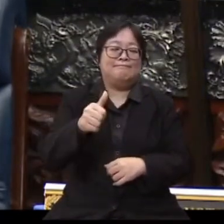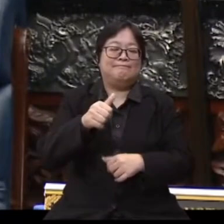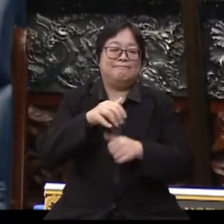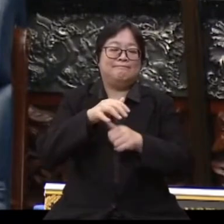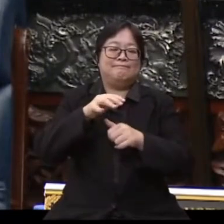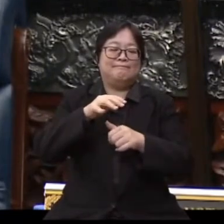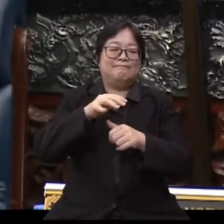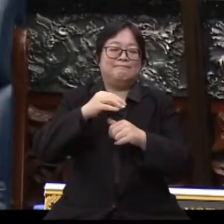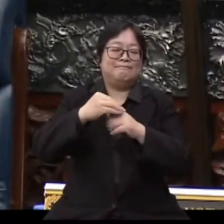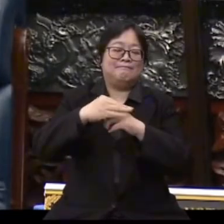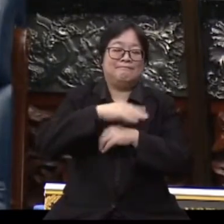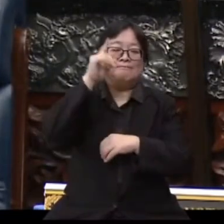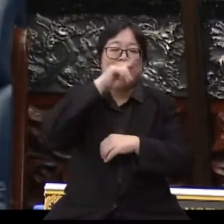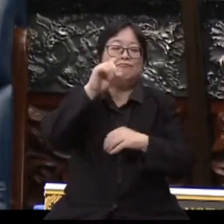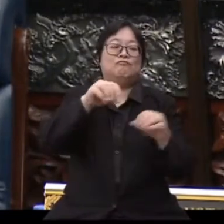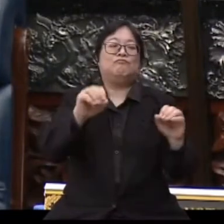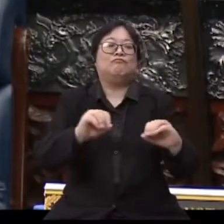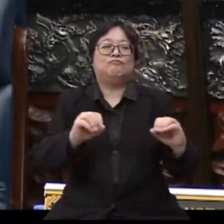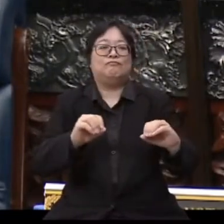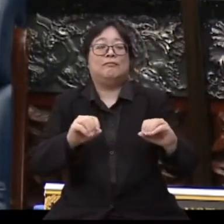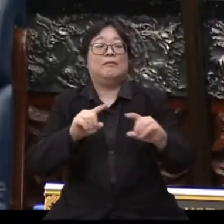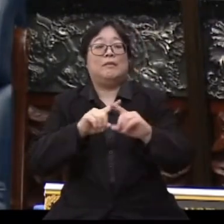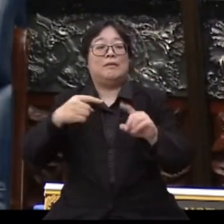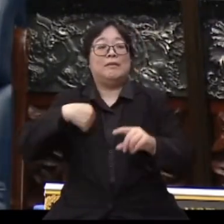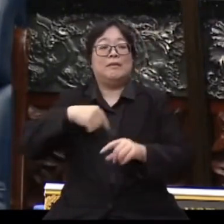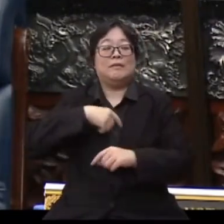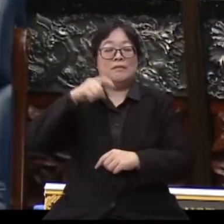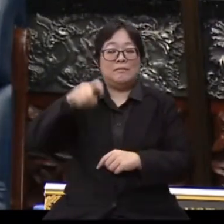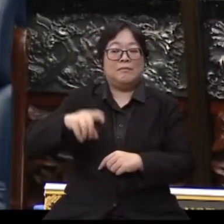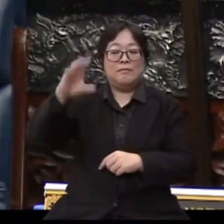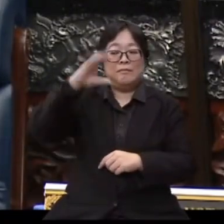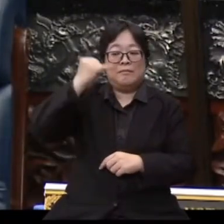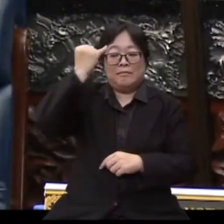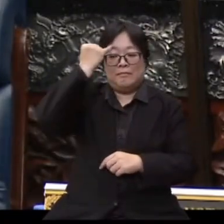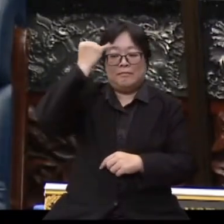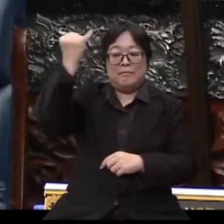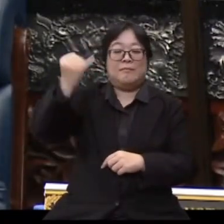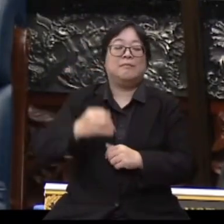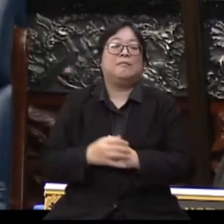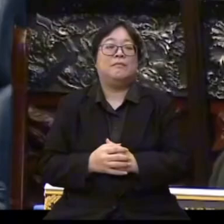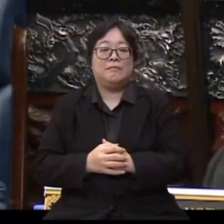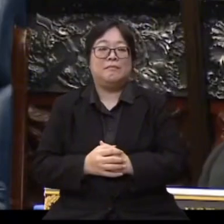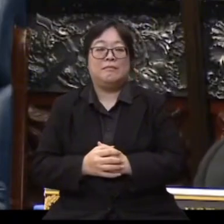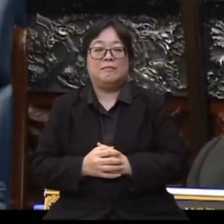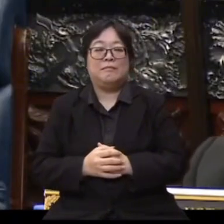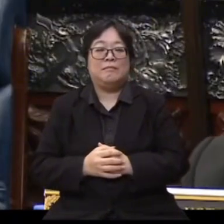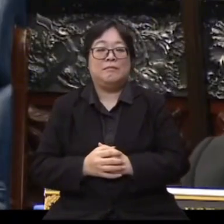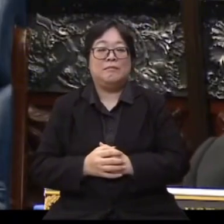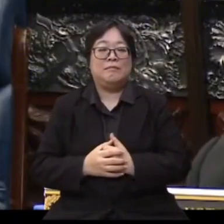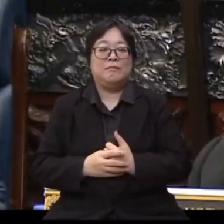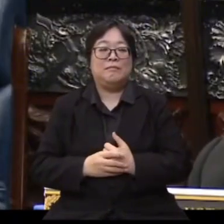memberi kesan kepada mereka, tetapi kita perlu mencari jalan untuk memastikan